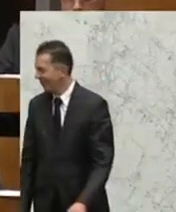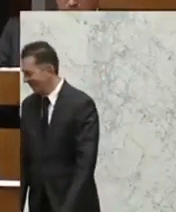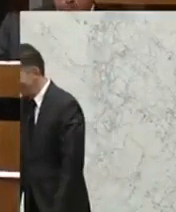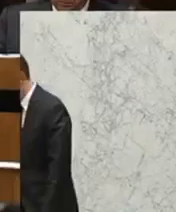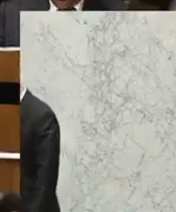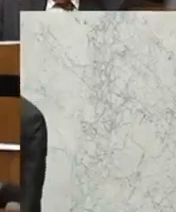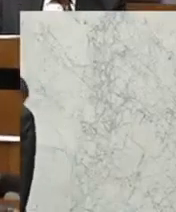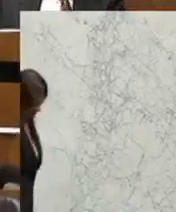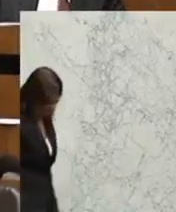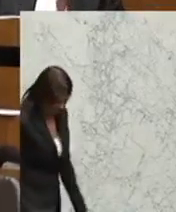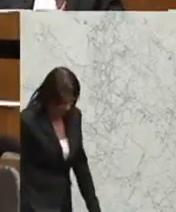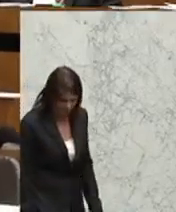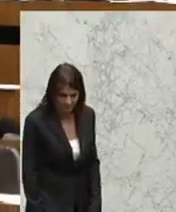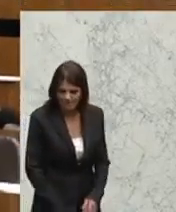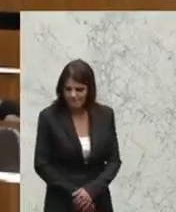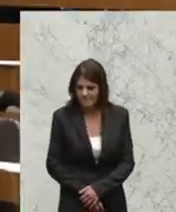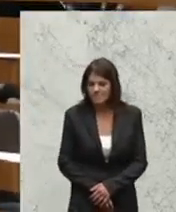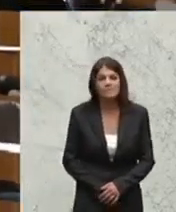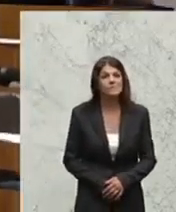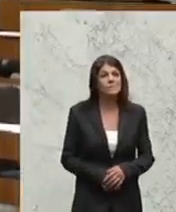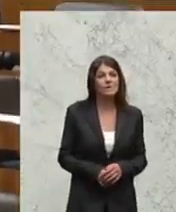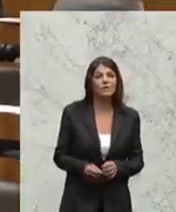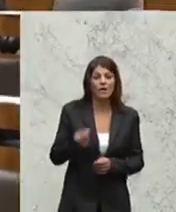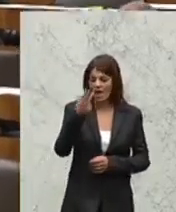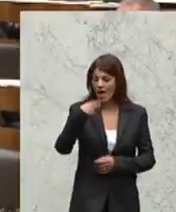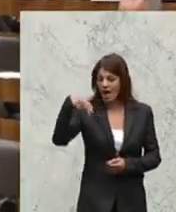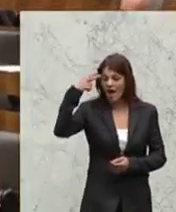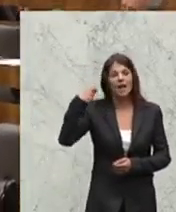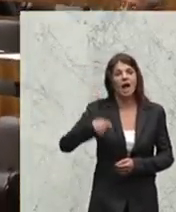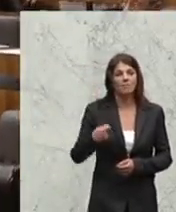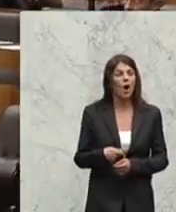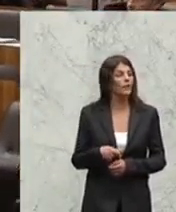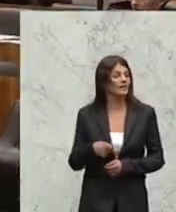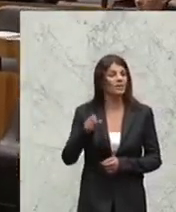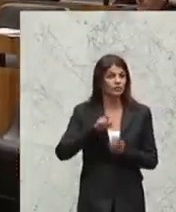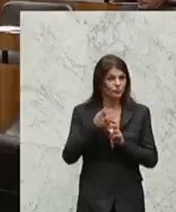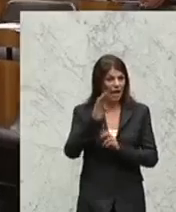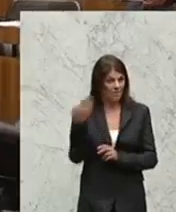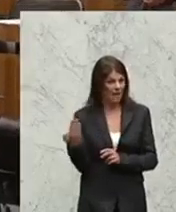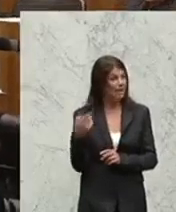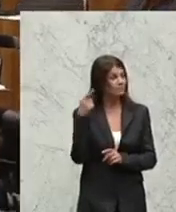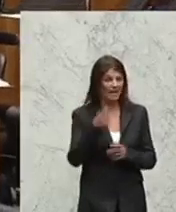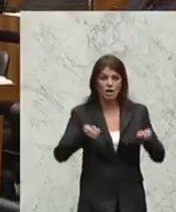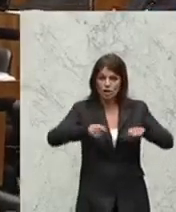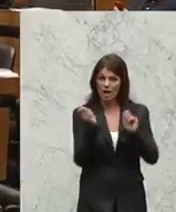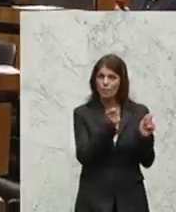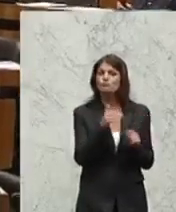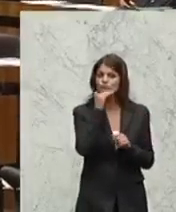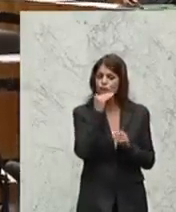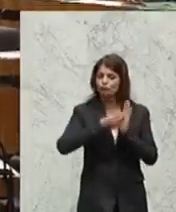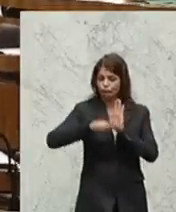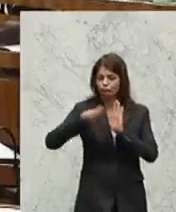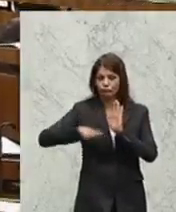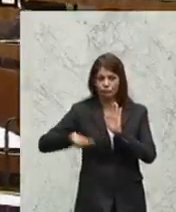Steinbichler vom Team Stronach war das seit 15 Uhr. Schon läuft der dringliche Antrag des Teams Stronach zum Thema Stirbt der Wirt, stirbt das